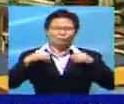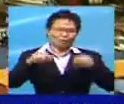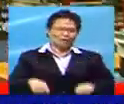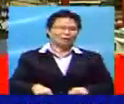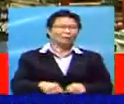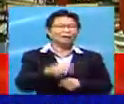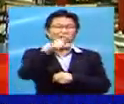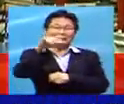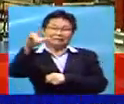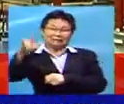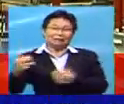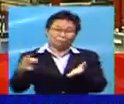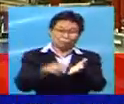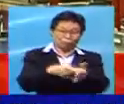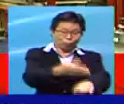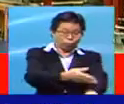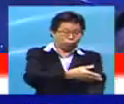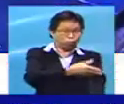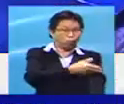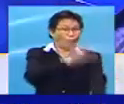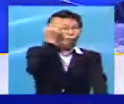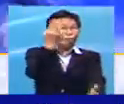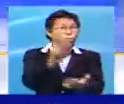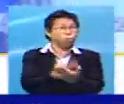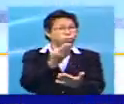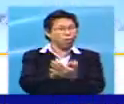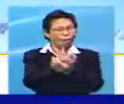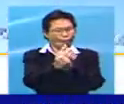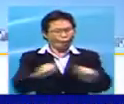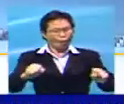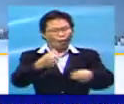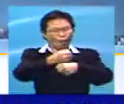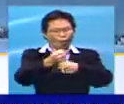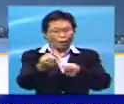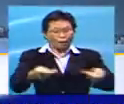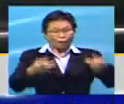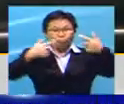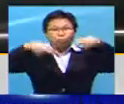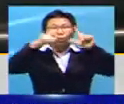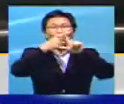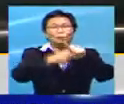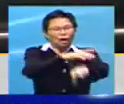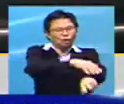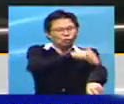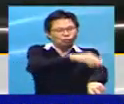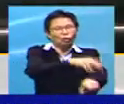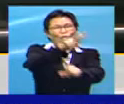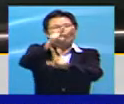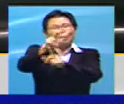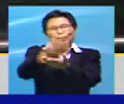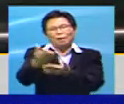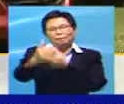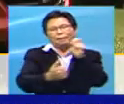Geely juga mempunyai rekod prestasi yang telah terbukti dalam menyelamatkan keluar kereta terkemuka dari Sweden, Volvo yang dibelinya